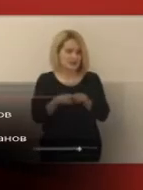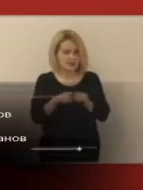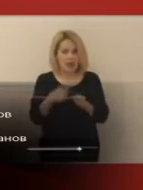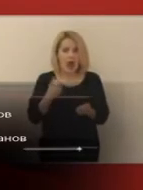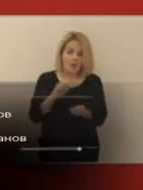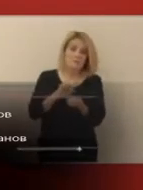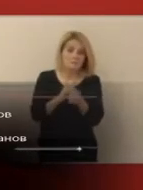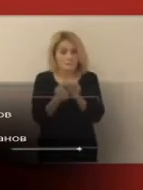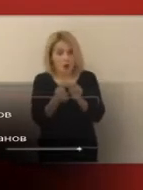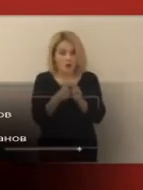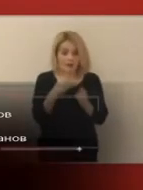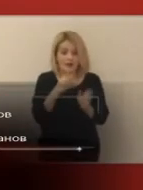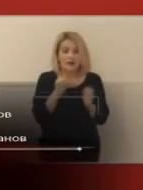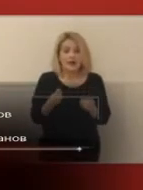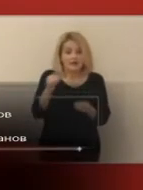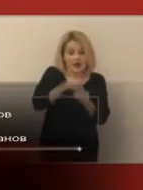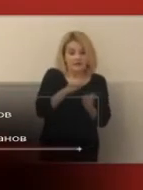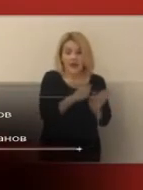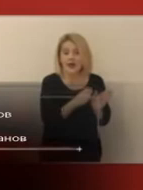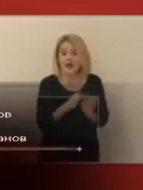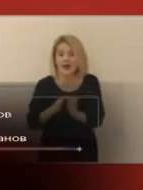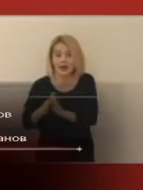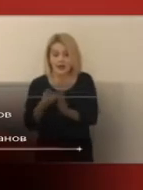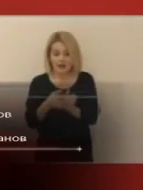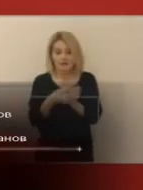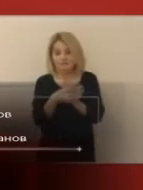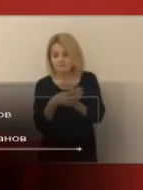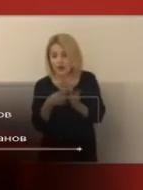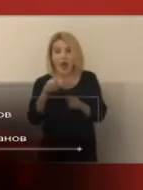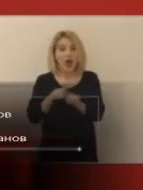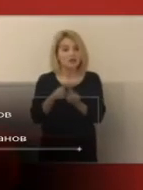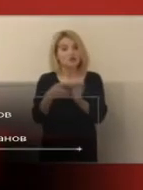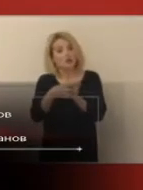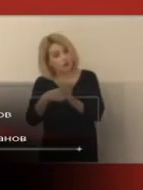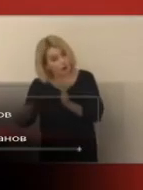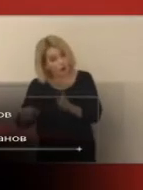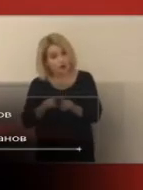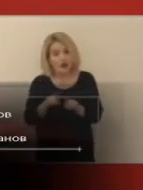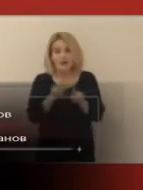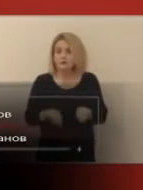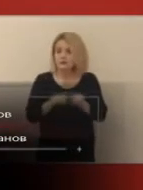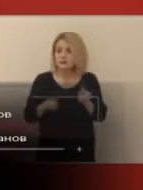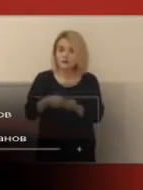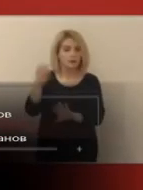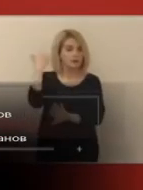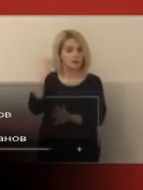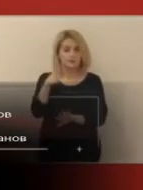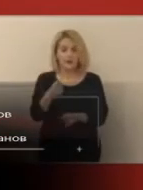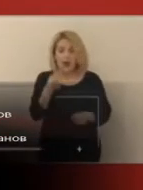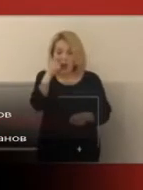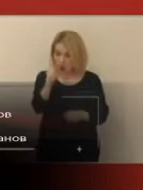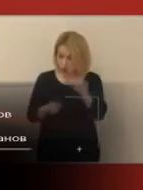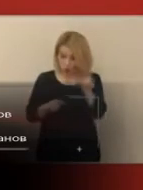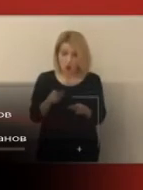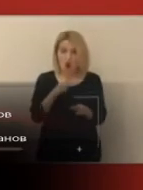со воведување на некаков ред да овозможиме тоа да тече редовно. Земјоделците, атарот